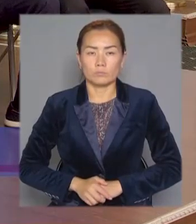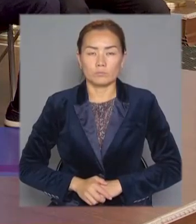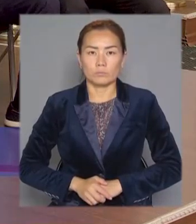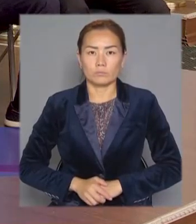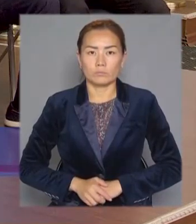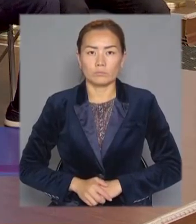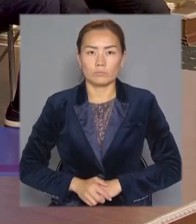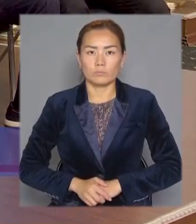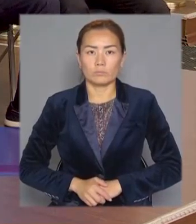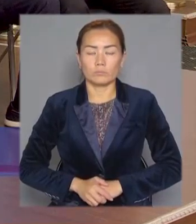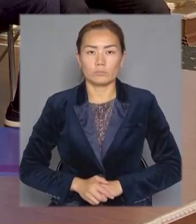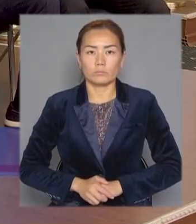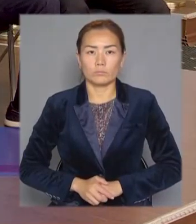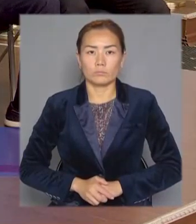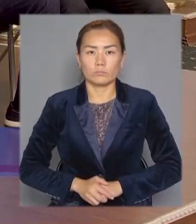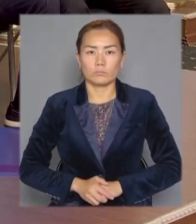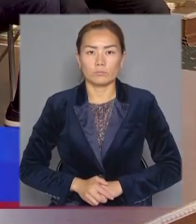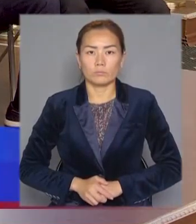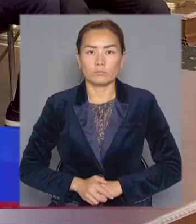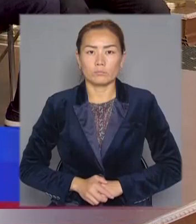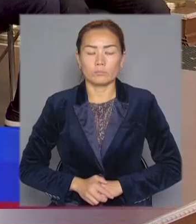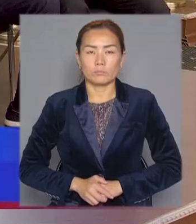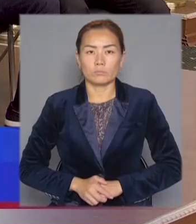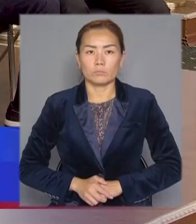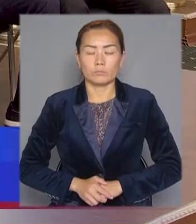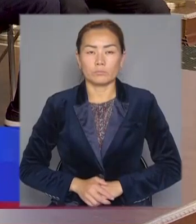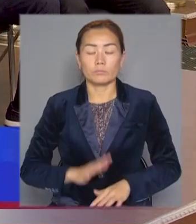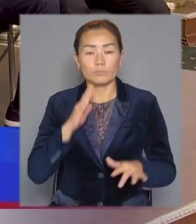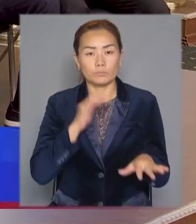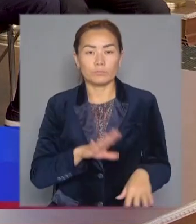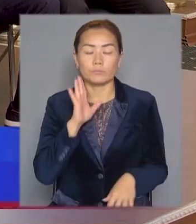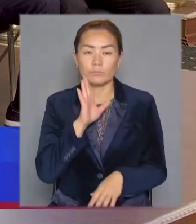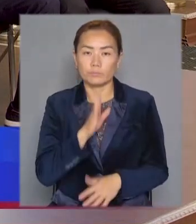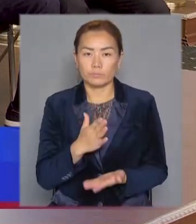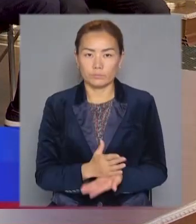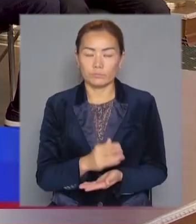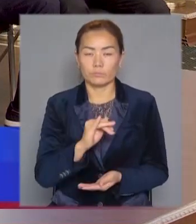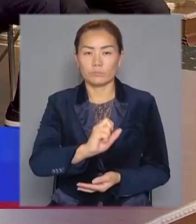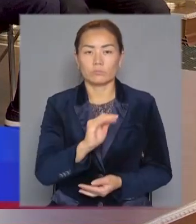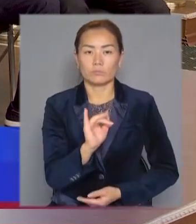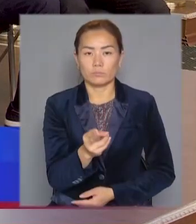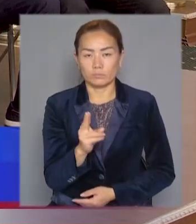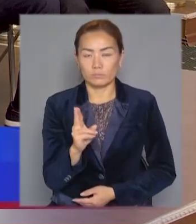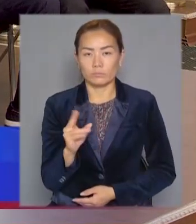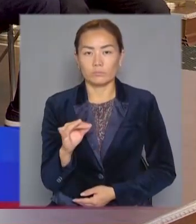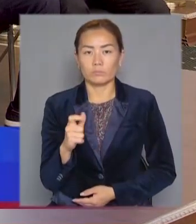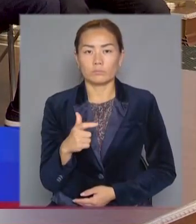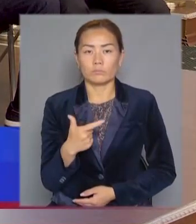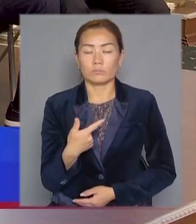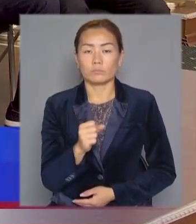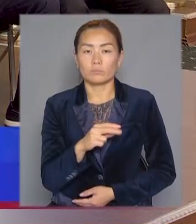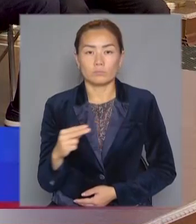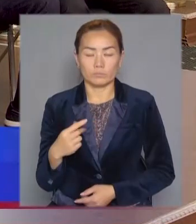трансшекаралық өзендер көп бізде. Мысалы біздің бассейнде жайық өзені бар, Иғаш өзені бар, Батыс